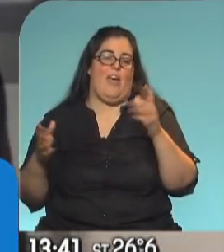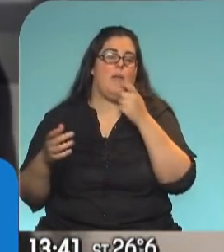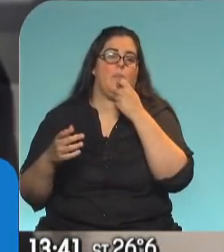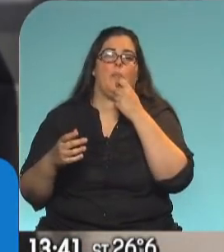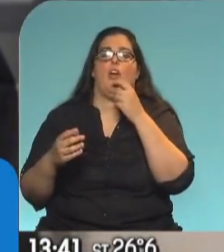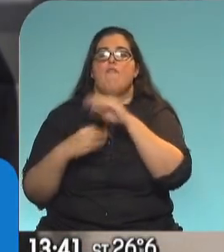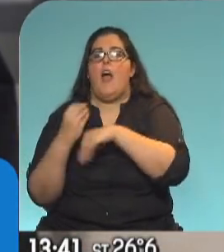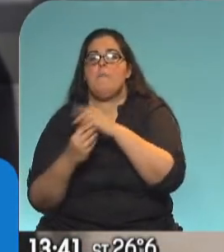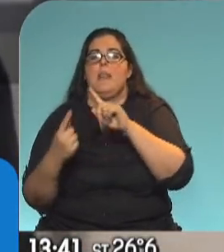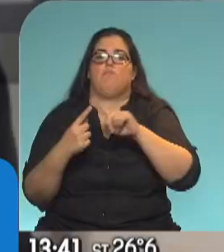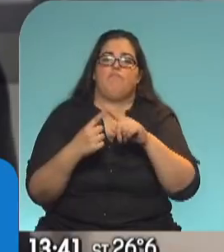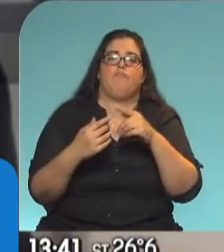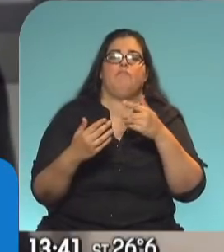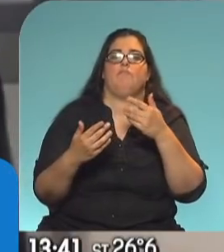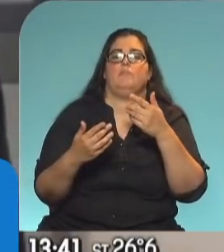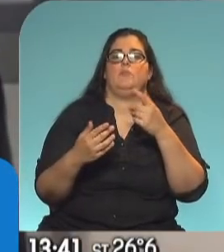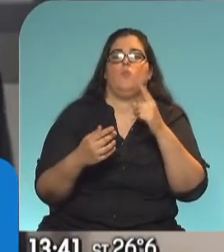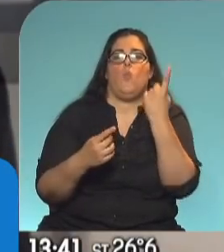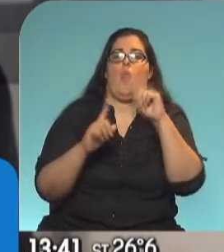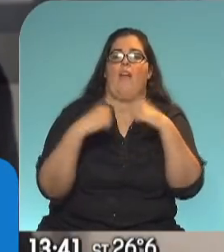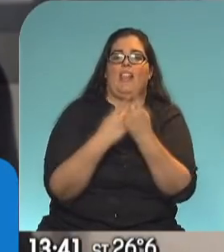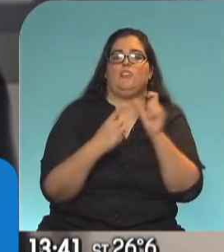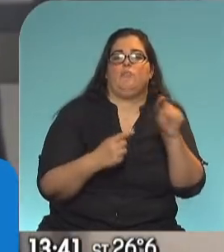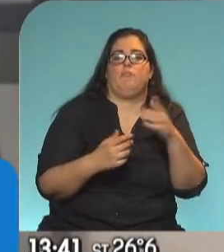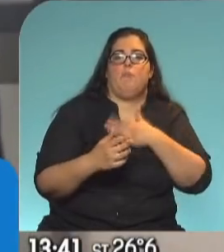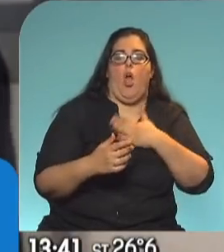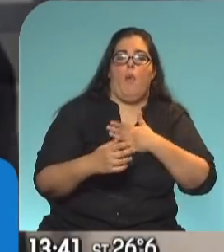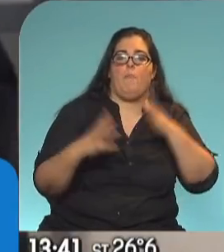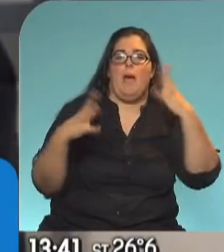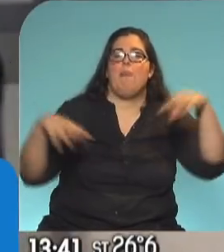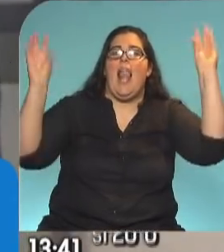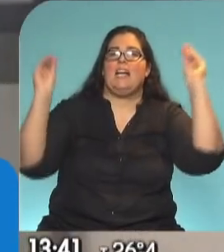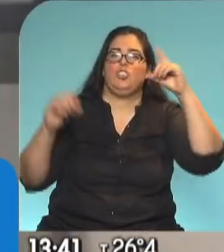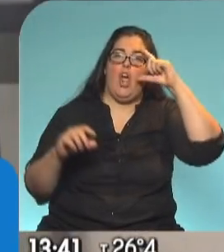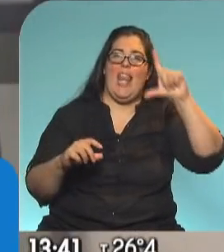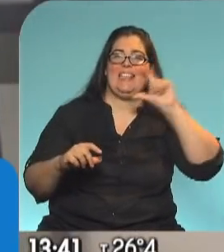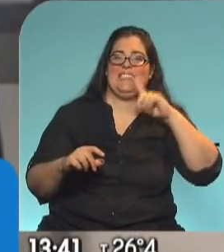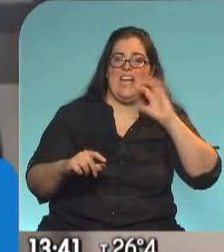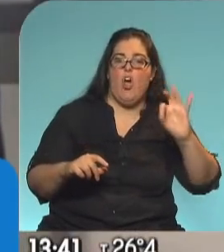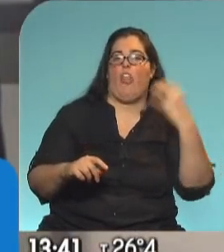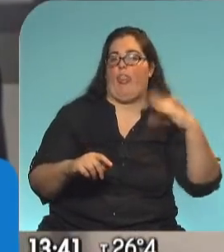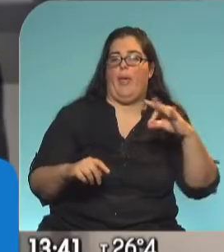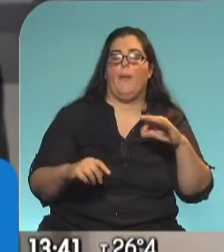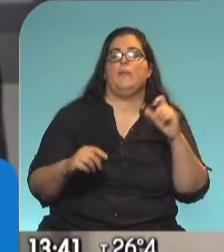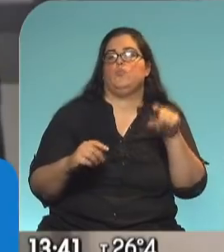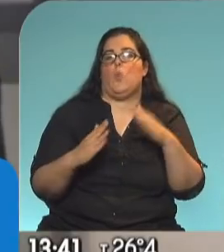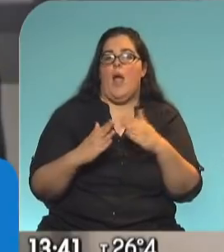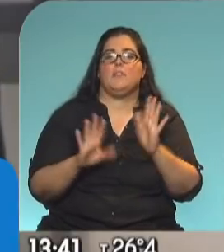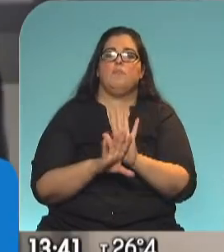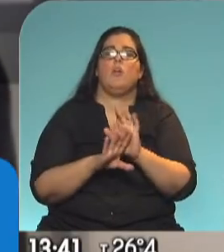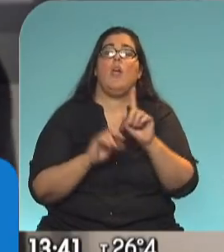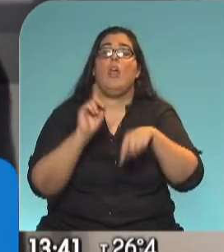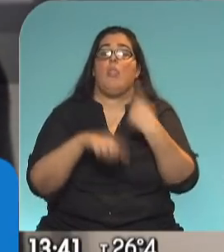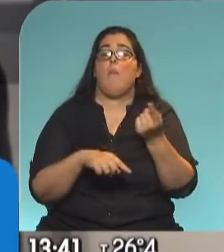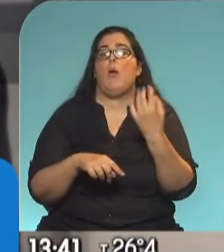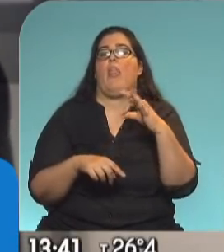tout son entourage, donc dans une pièce isolée au sein de l'Élysée probablement. C'est sa maison actuelle. Et puis en même temps, il va falloir rechercher,